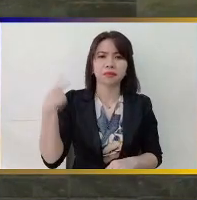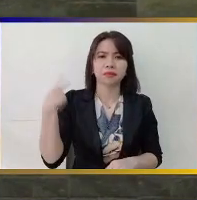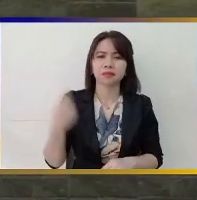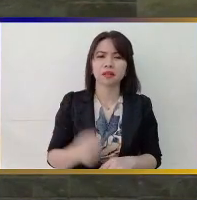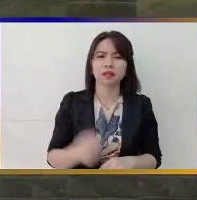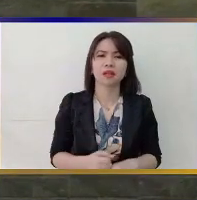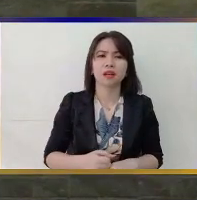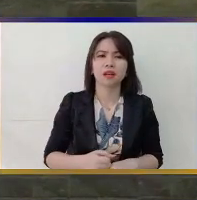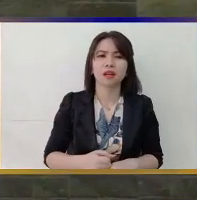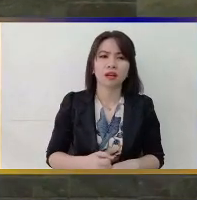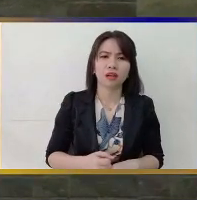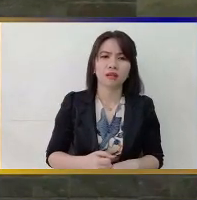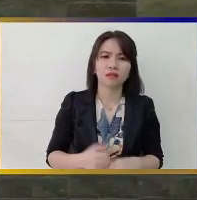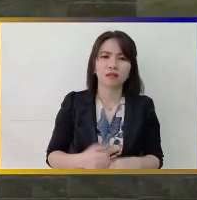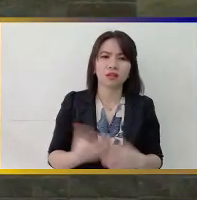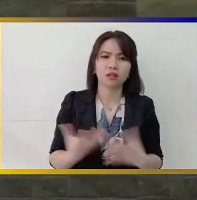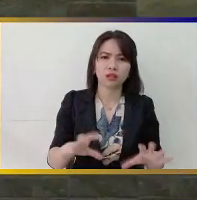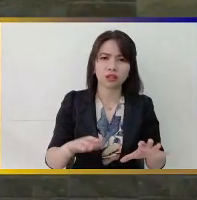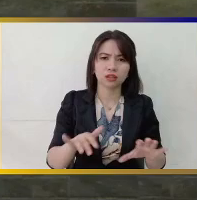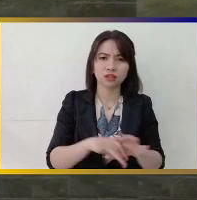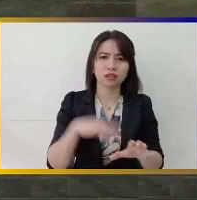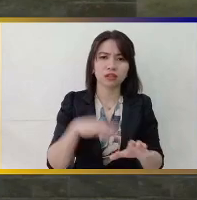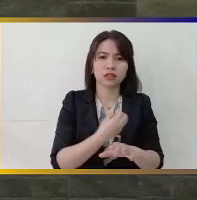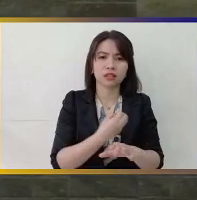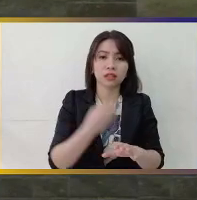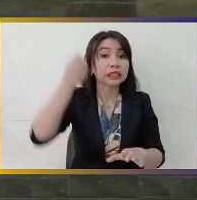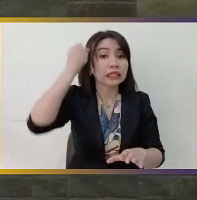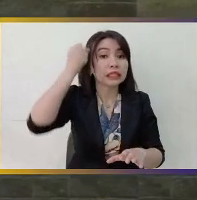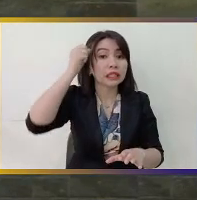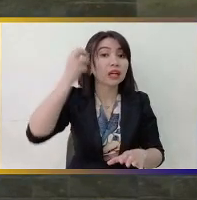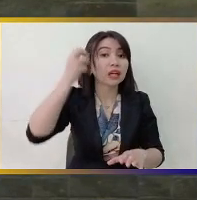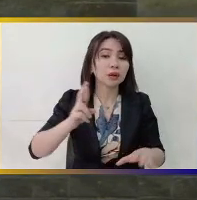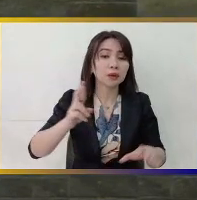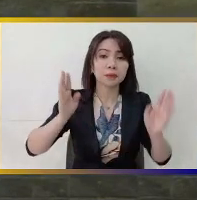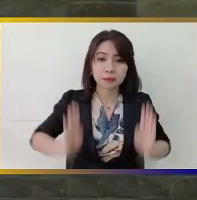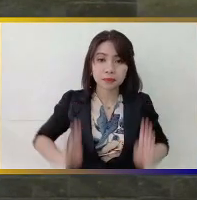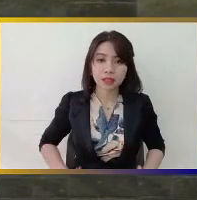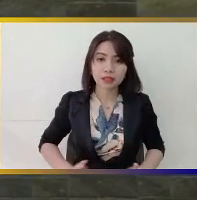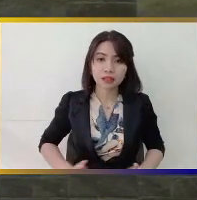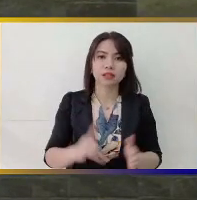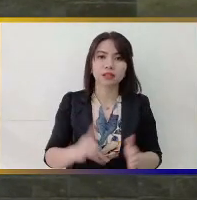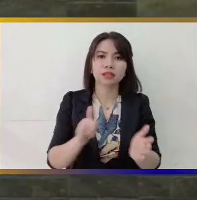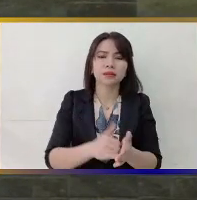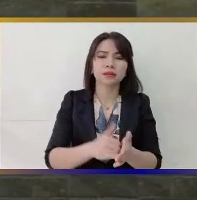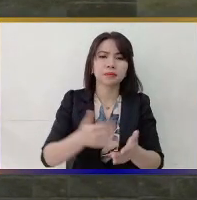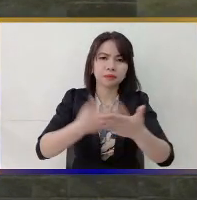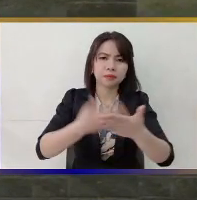Meron siyang kalagayan, mga kapatid, na dati na siya ay nakatayo ng